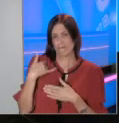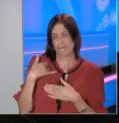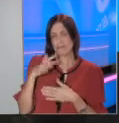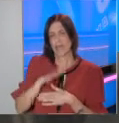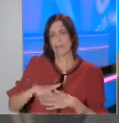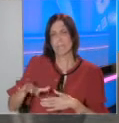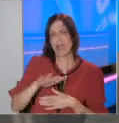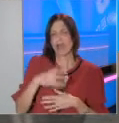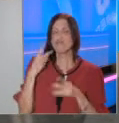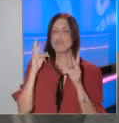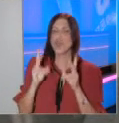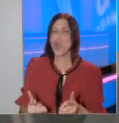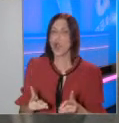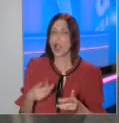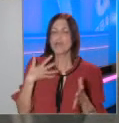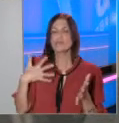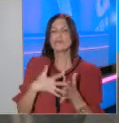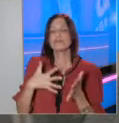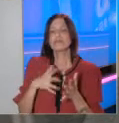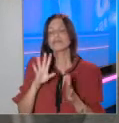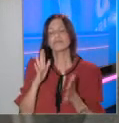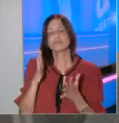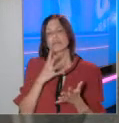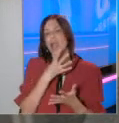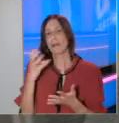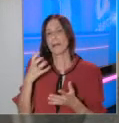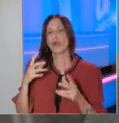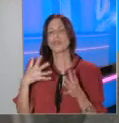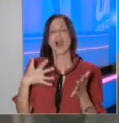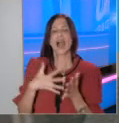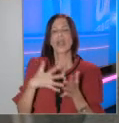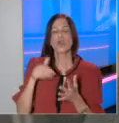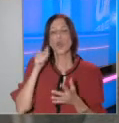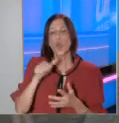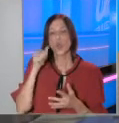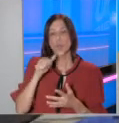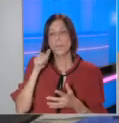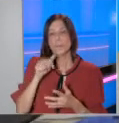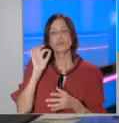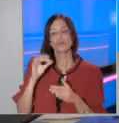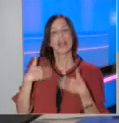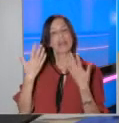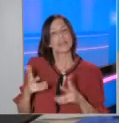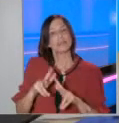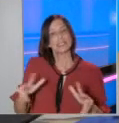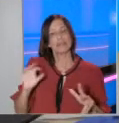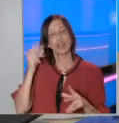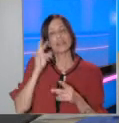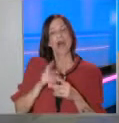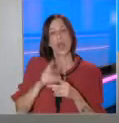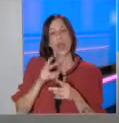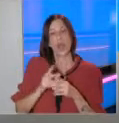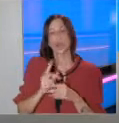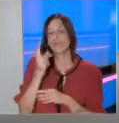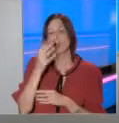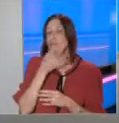מערך שיוכל לעמוד בכ-400 חקירות בכל יום, כדי לתת מענה למצב של תחלואה גבוהה. ומה